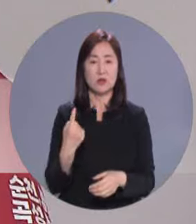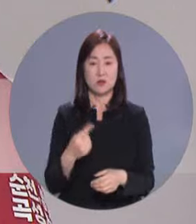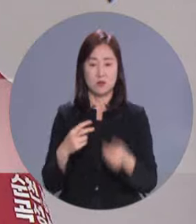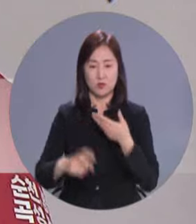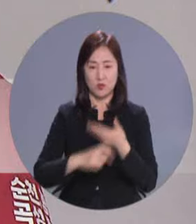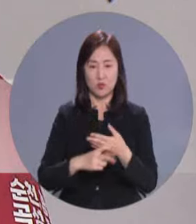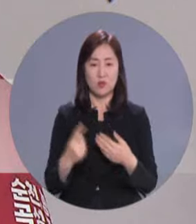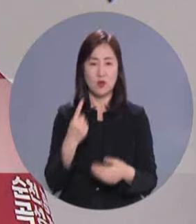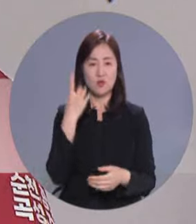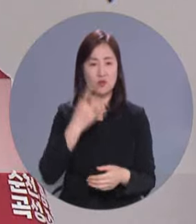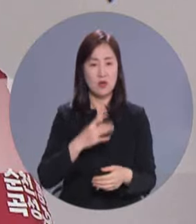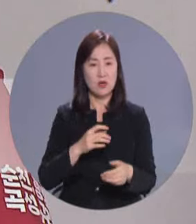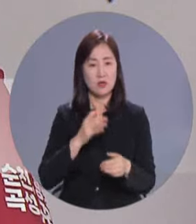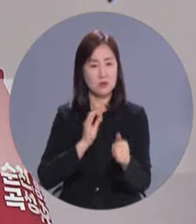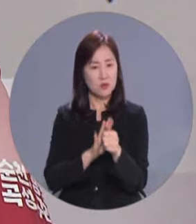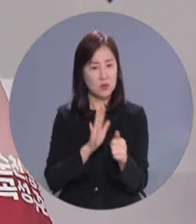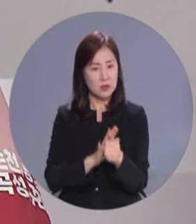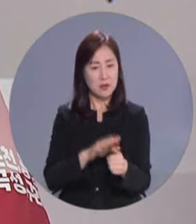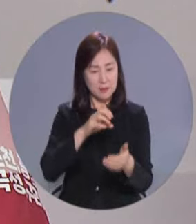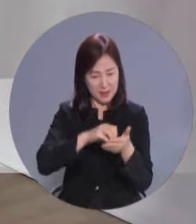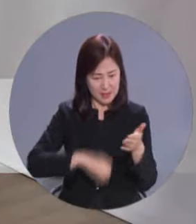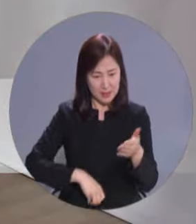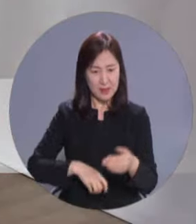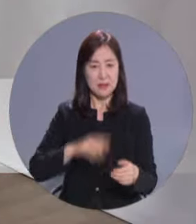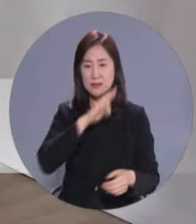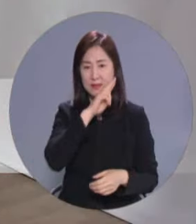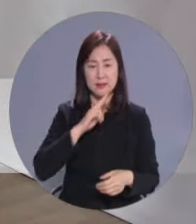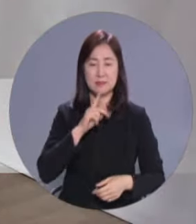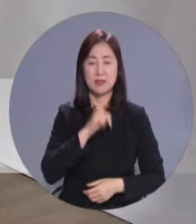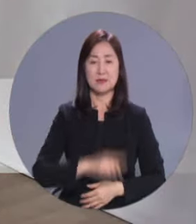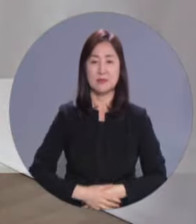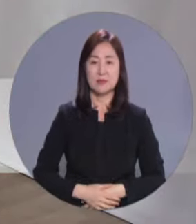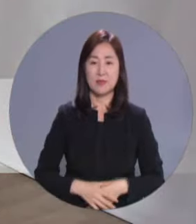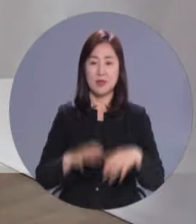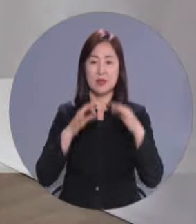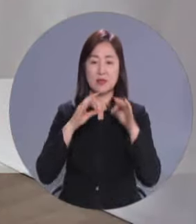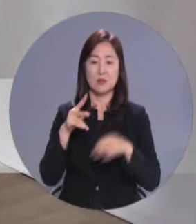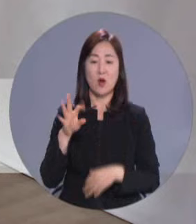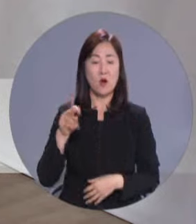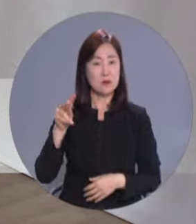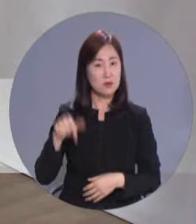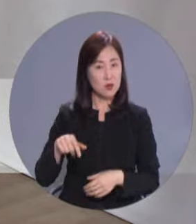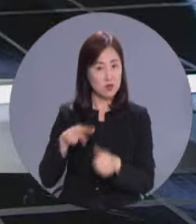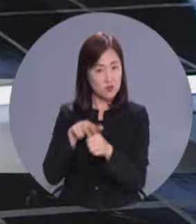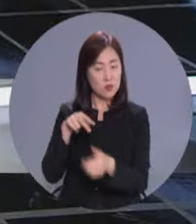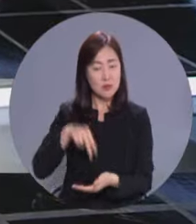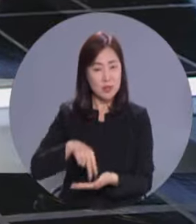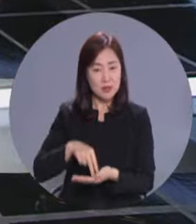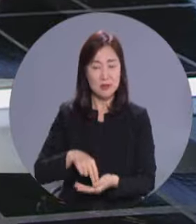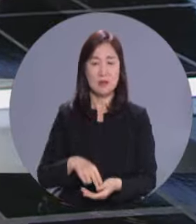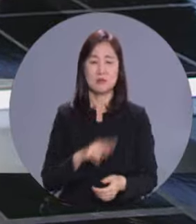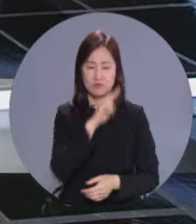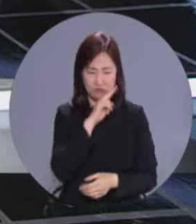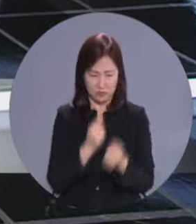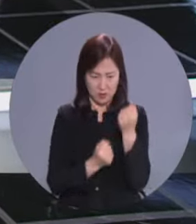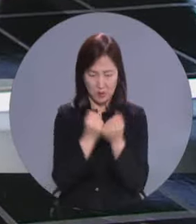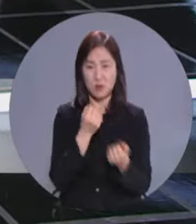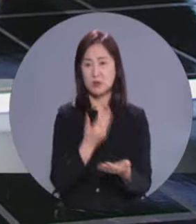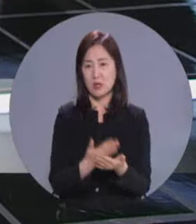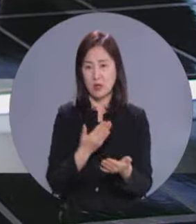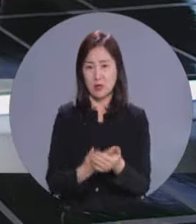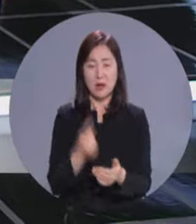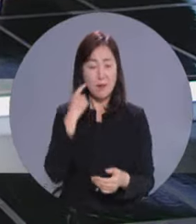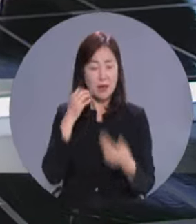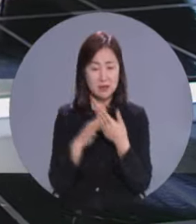의혹을 제기했습니다 국민의 힘 김영석 후보도 김 후보가 의혹을 해명하고 관련법을 위반한